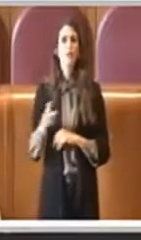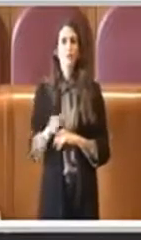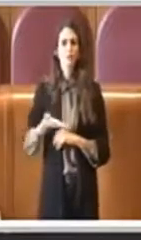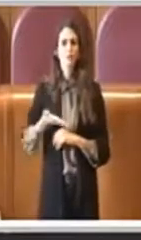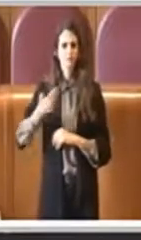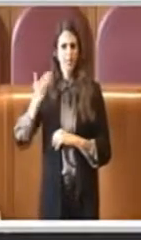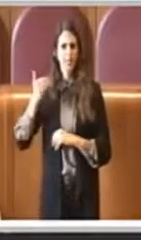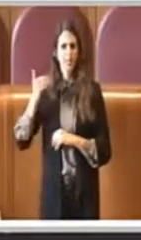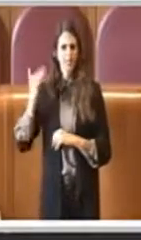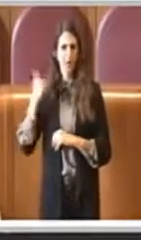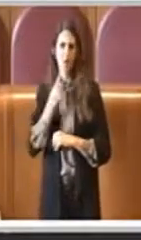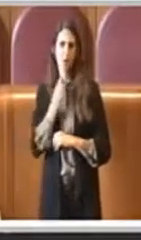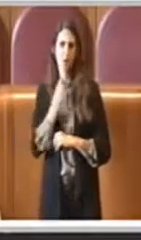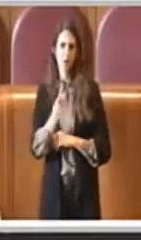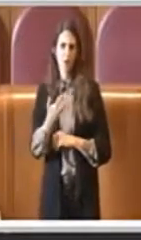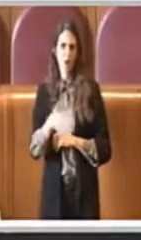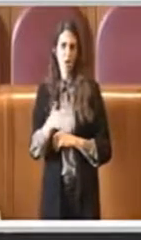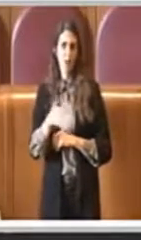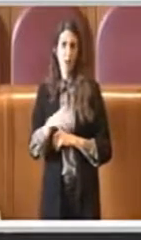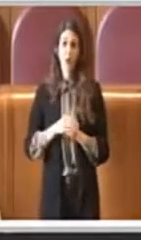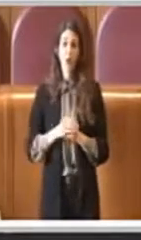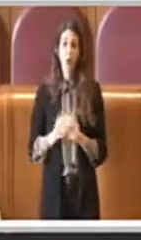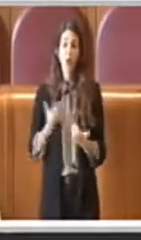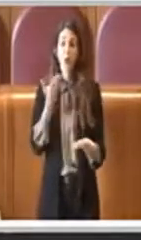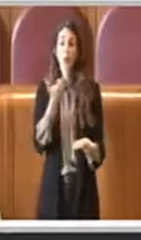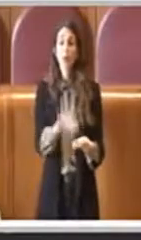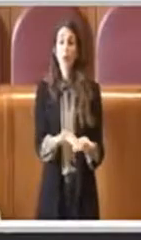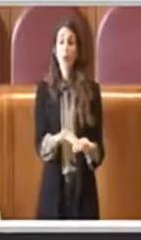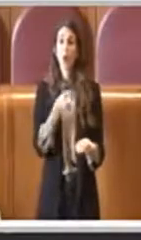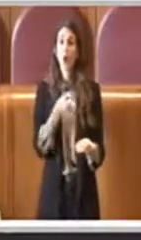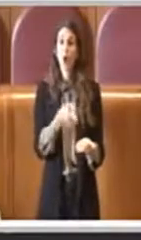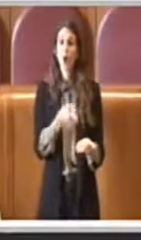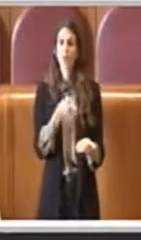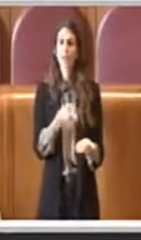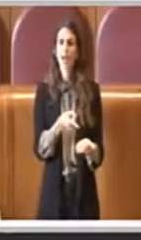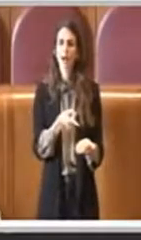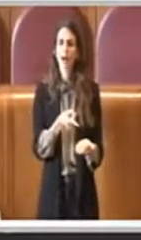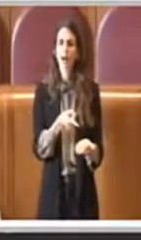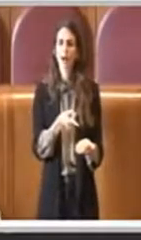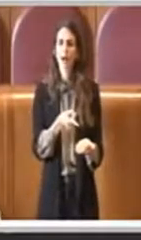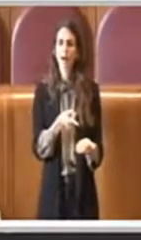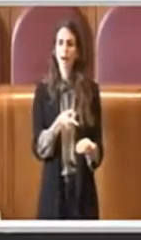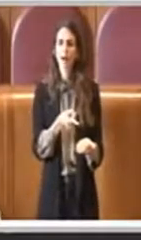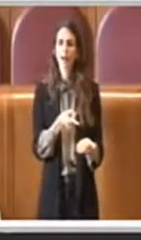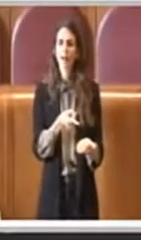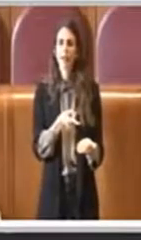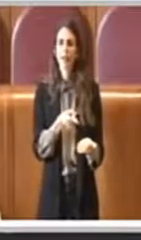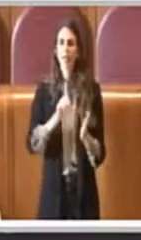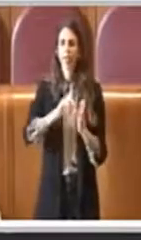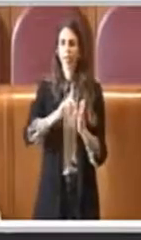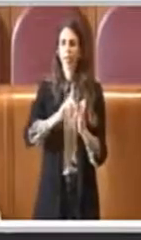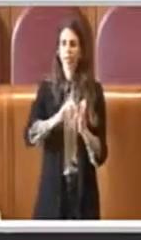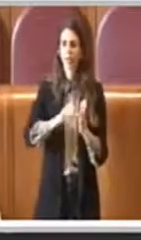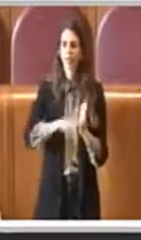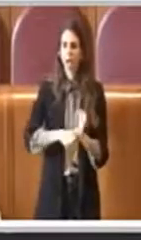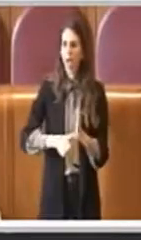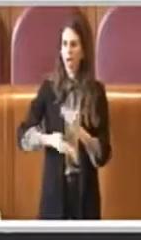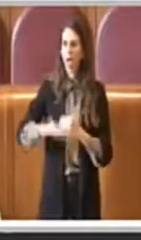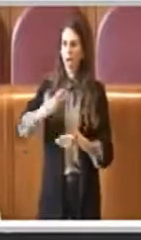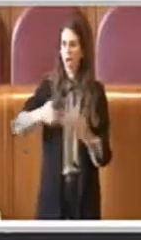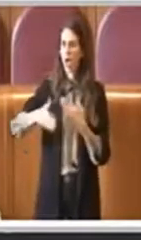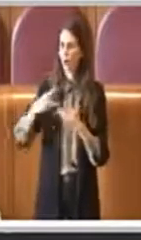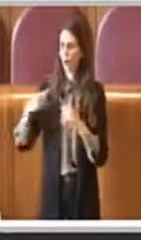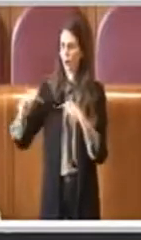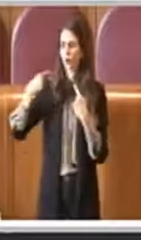collega Stefano, questa proposta comunque è stata depositata, diciamo, a suo tempo. Nel frattempo sono intervenute anche ulteriori modifiche e poi